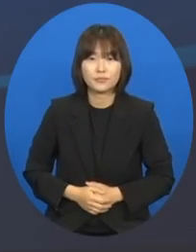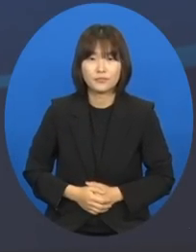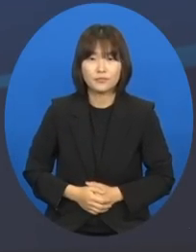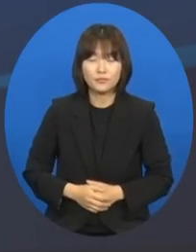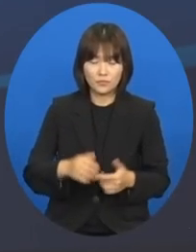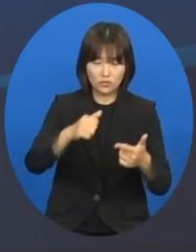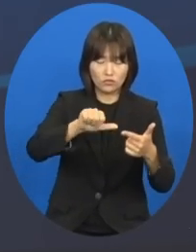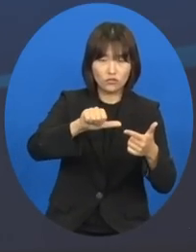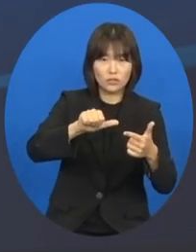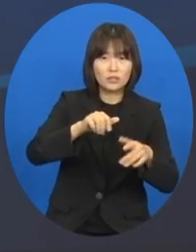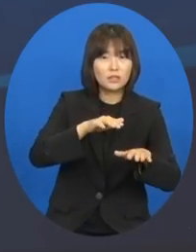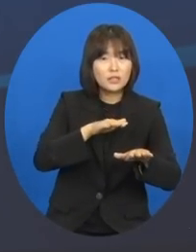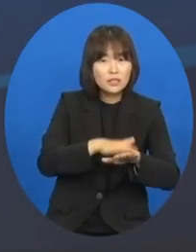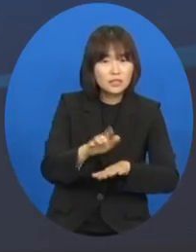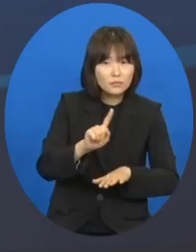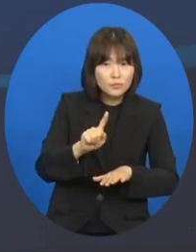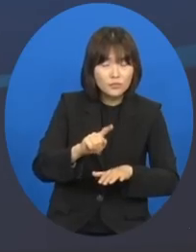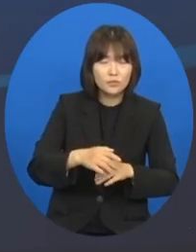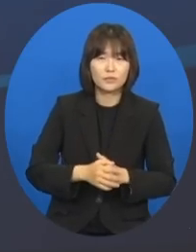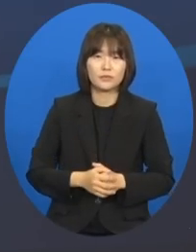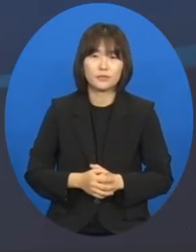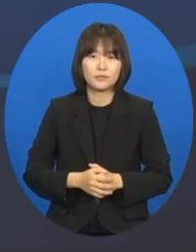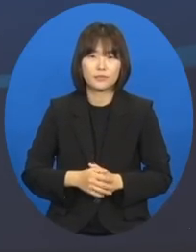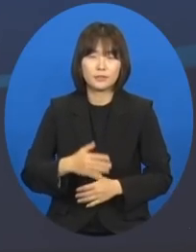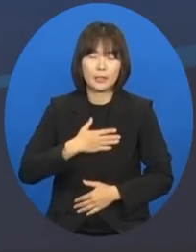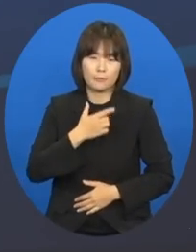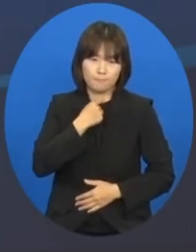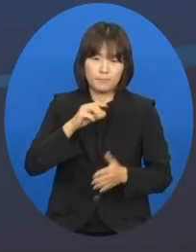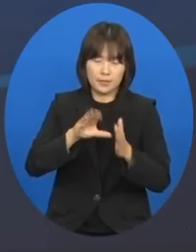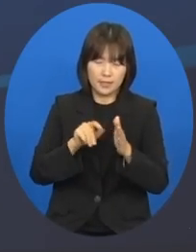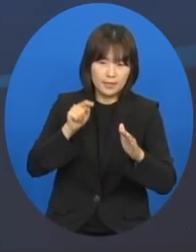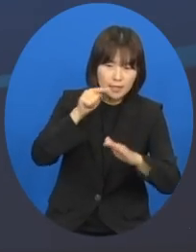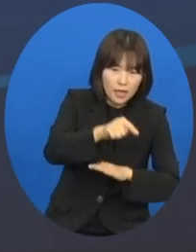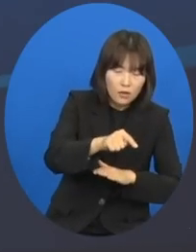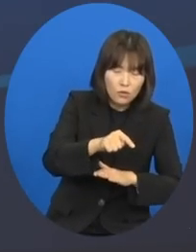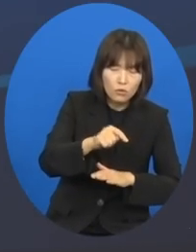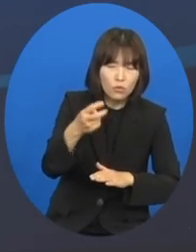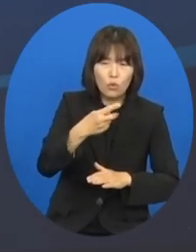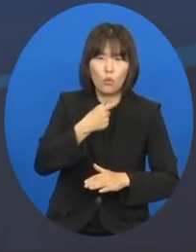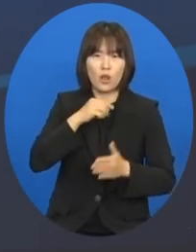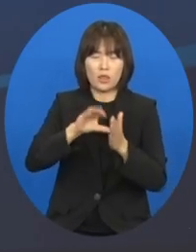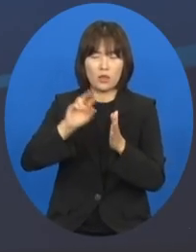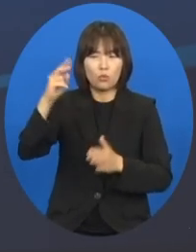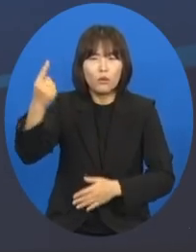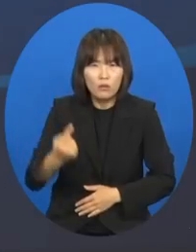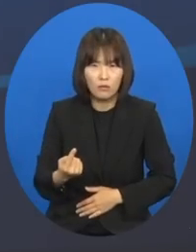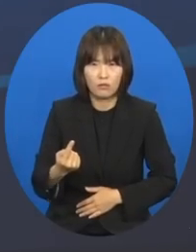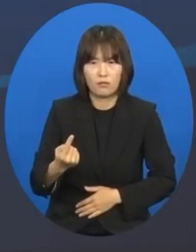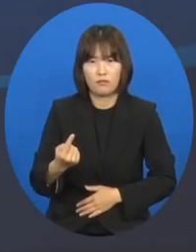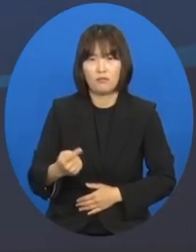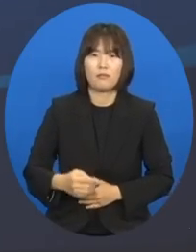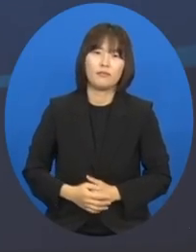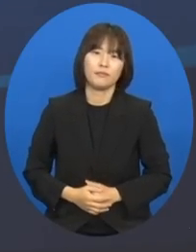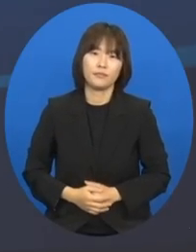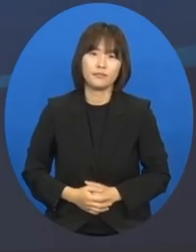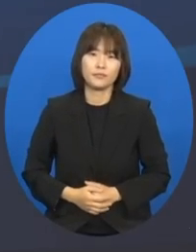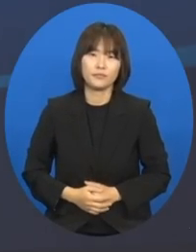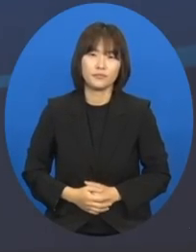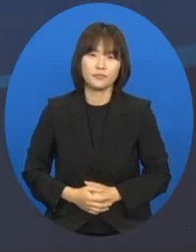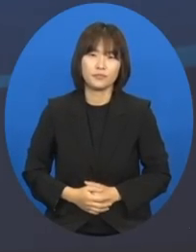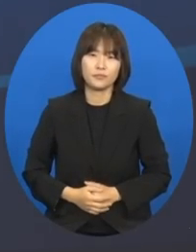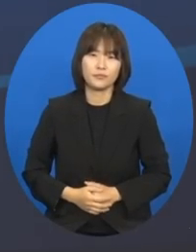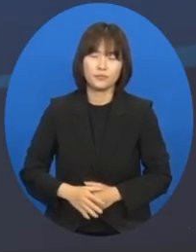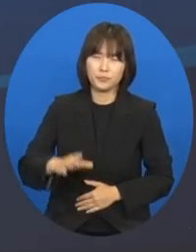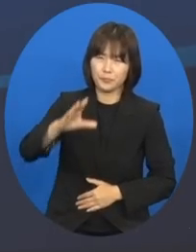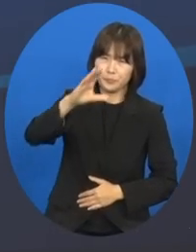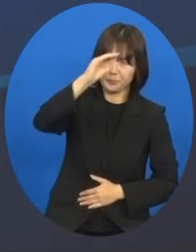둘째 스타일이요 자기가 내킬 때 나갔다가 자기가 또 원할 때 다시 돌아오는 거야 모범적인